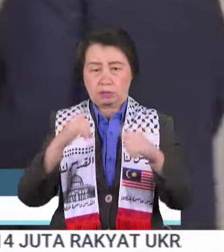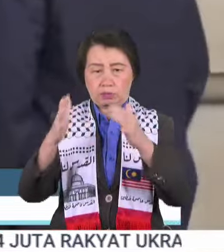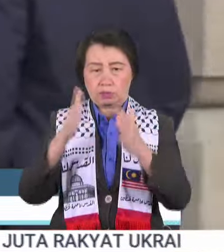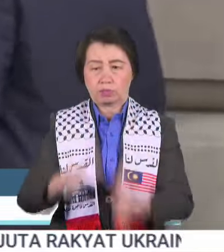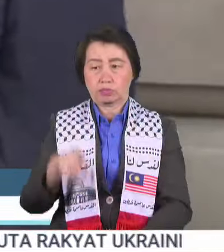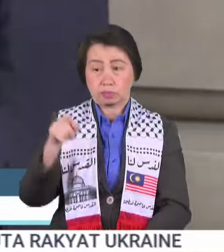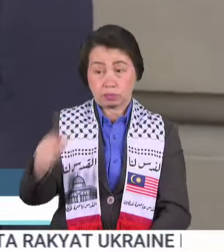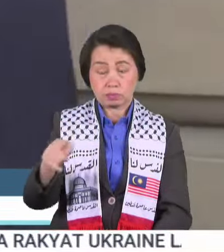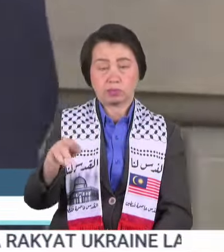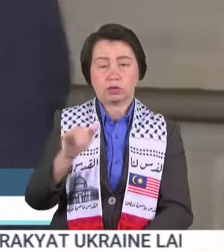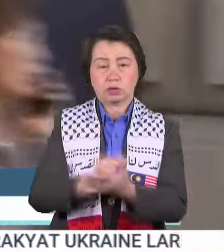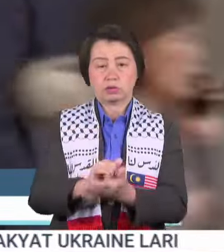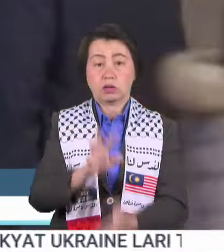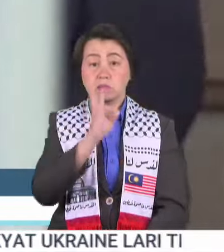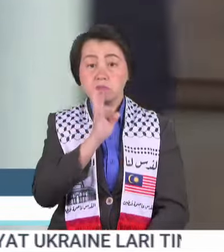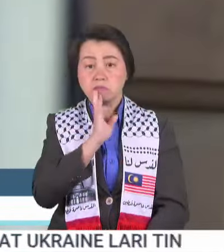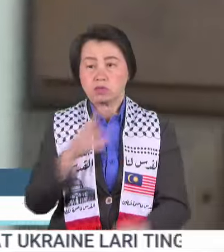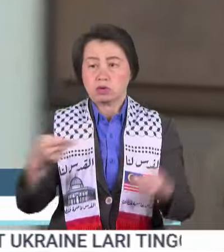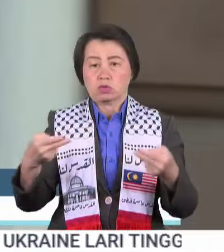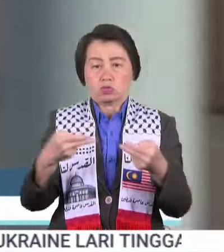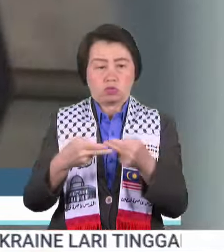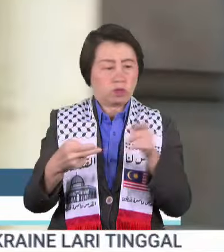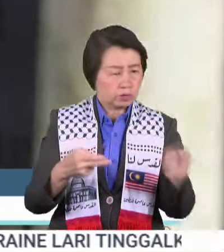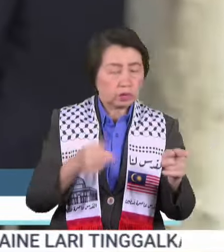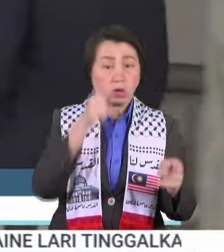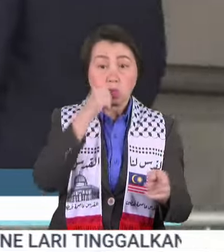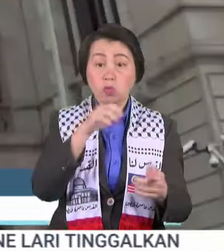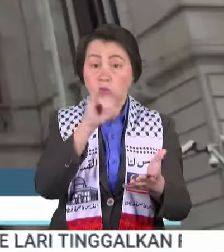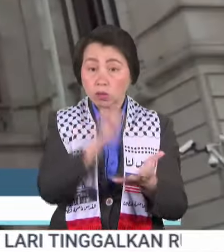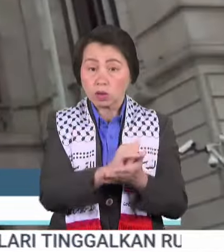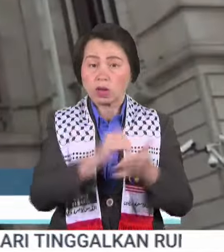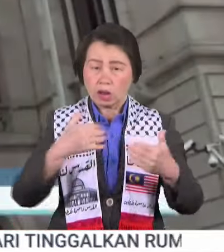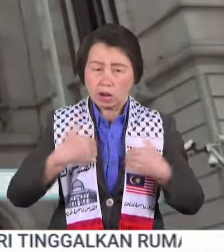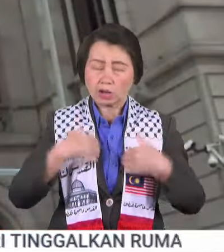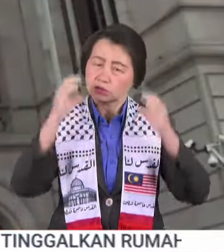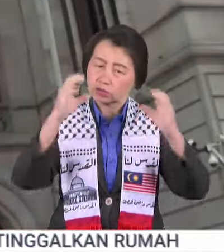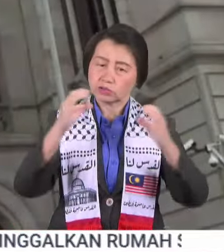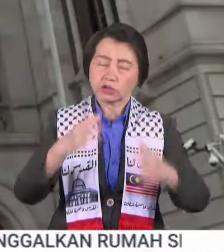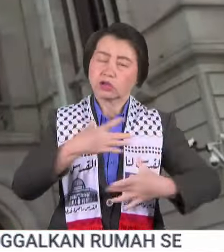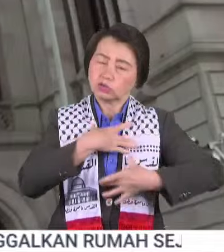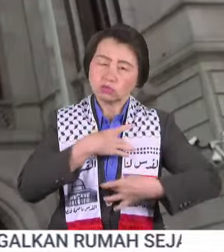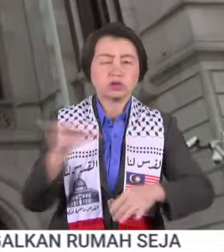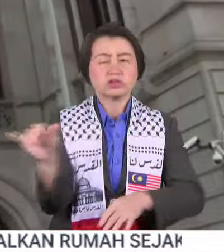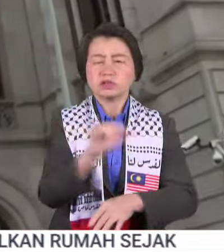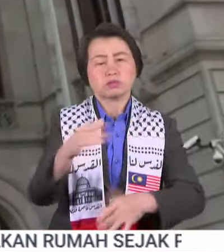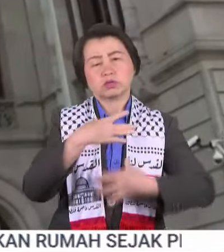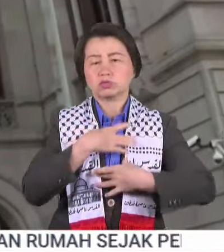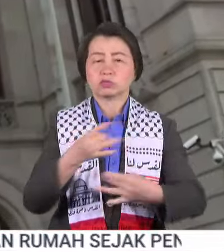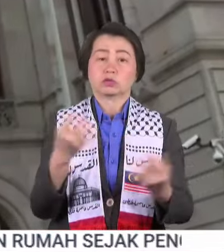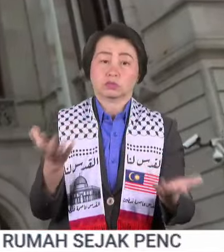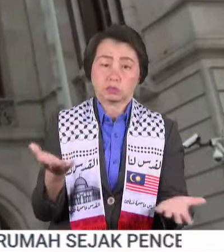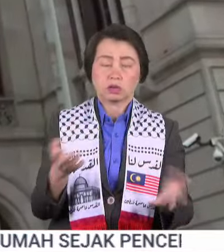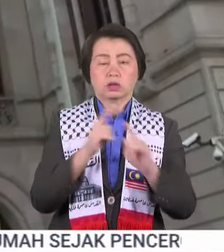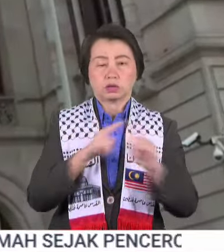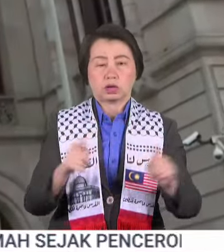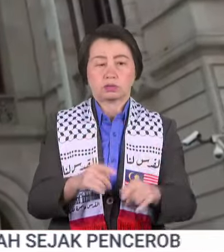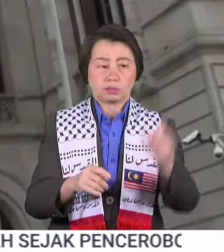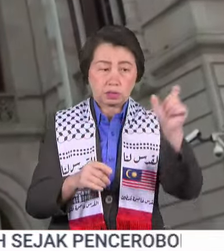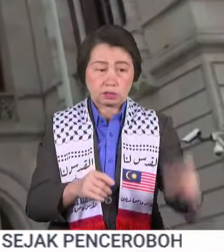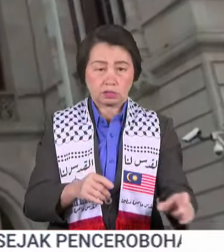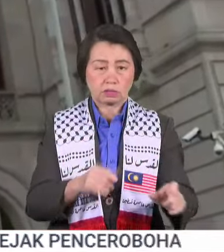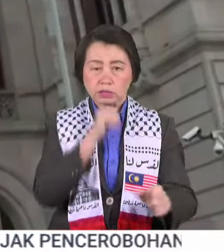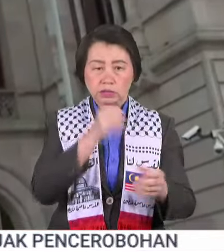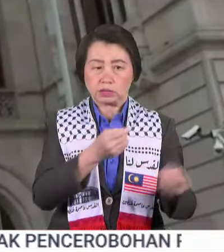dan Paris Saint-Germain itu mendakwa hubungannya dengan wanita berkenaan adalah secara suka sama suka. Bagaimanapun, mangsa yang